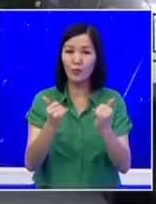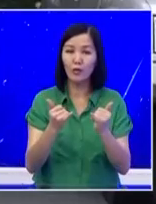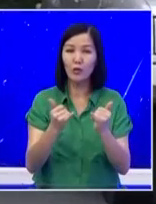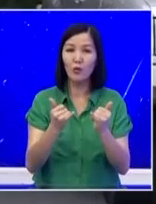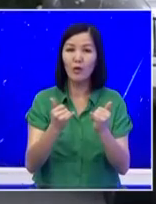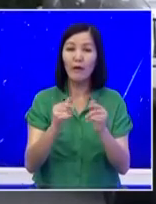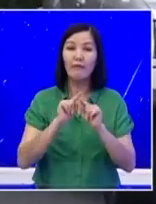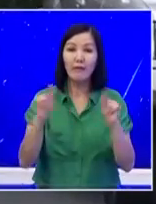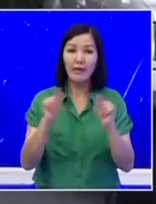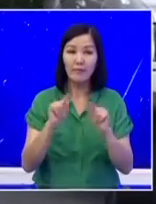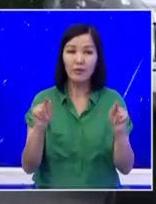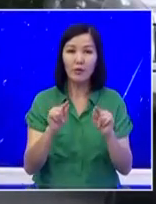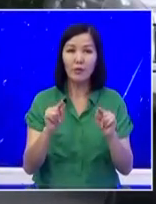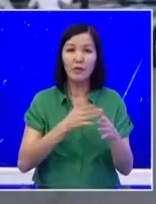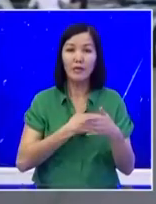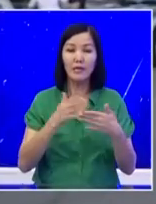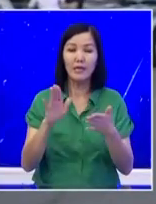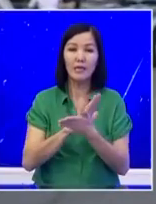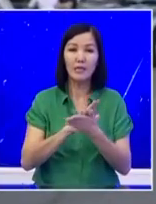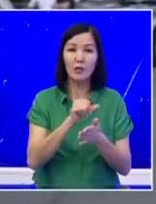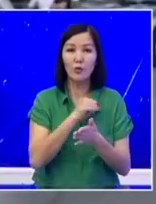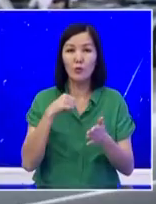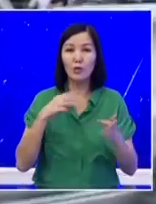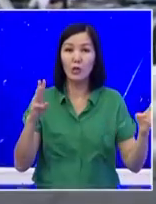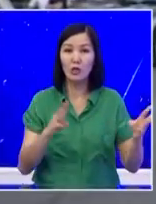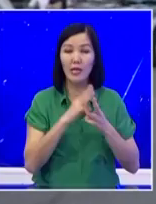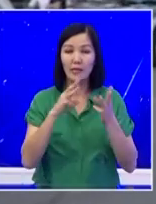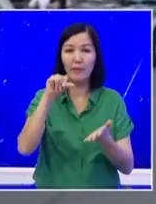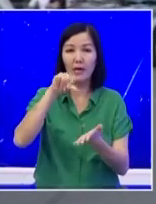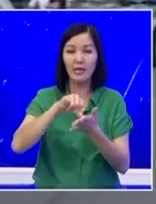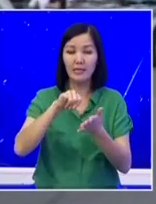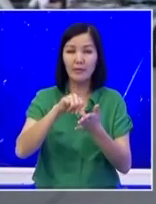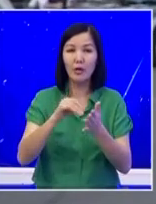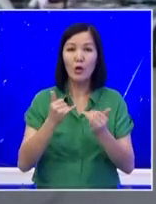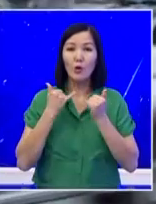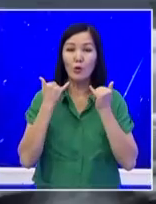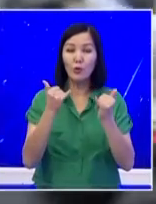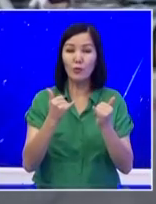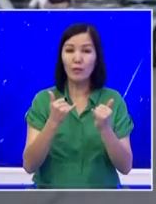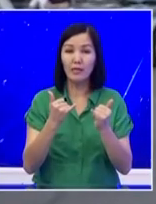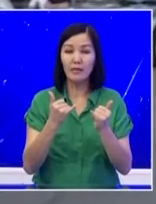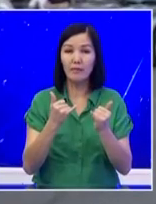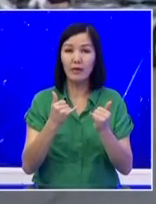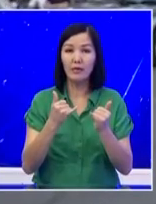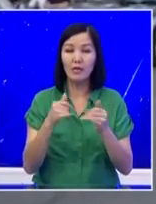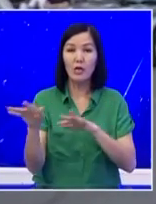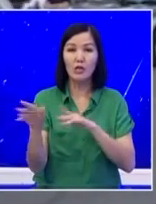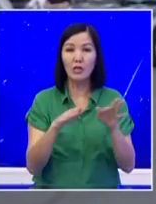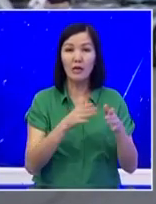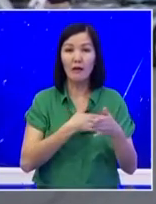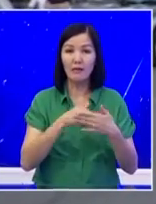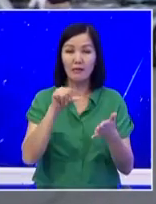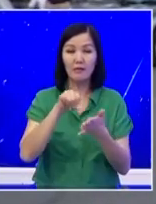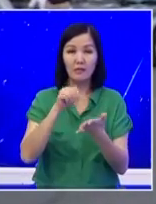сыйлау, дәріптеу. Волонтерлар ерікті түрде өздерінің мемлекеттік рәміздерге құрметтерін көрсетіп, осы шараға қатысып